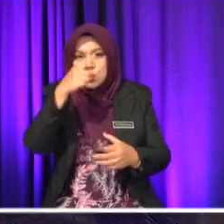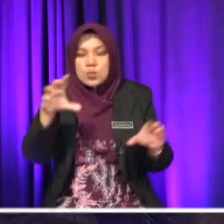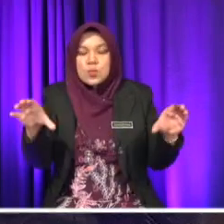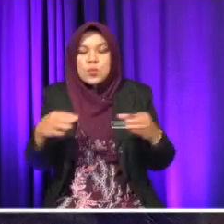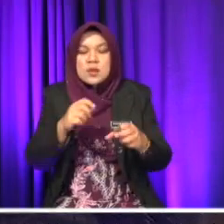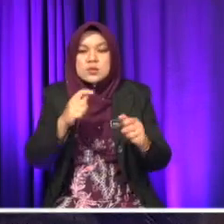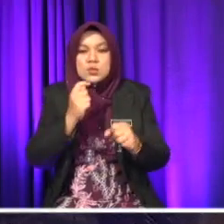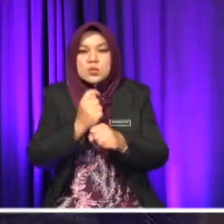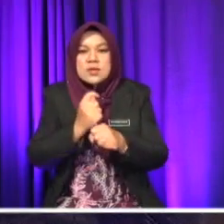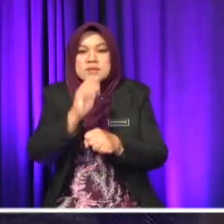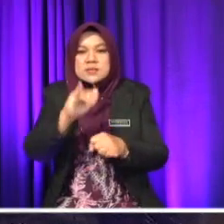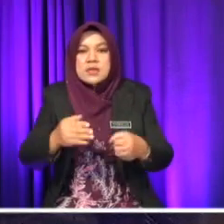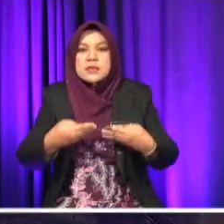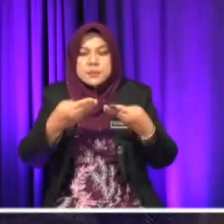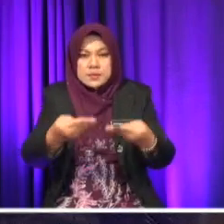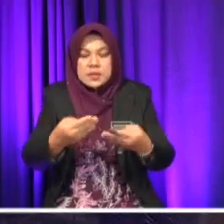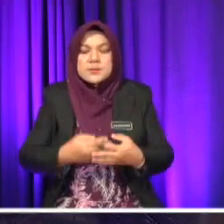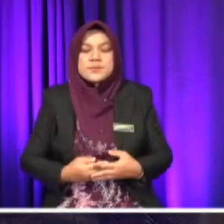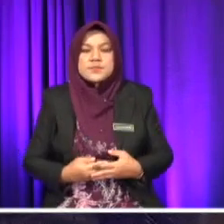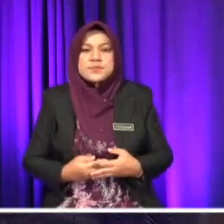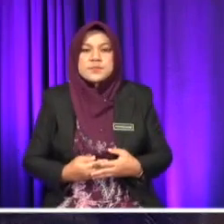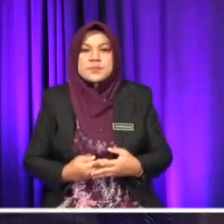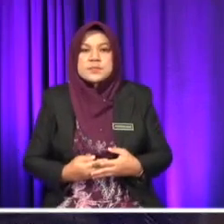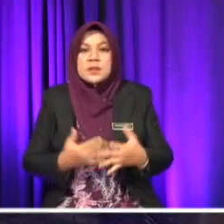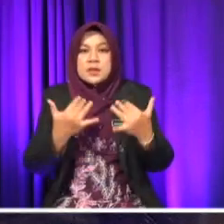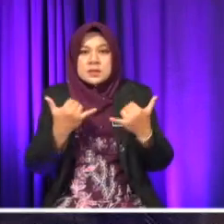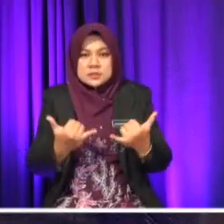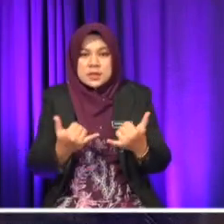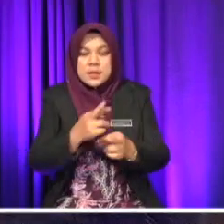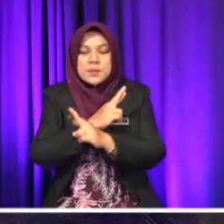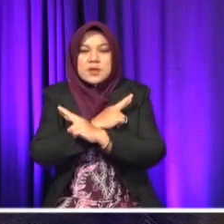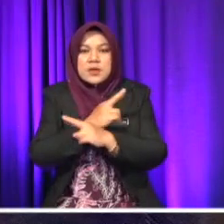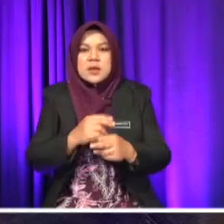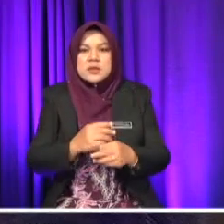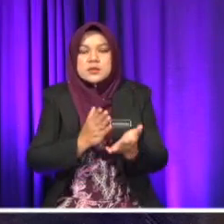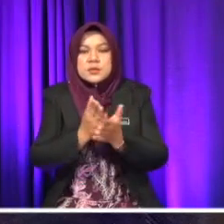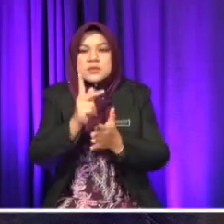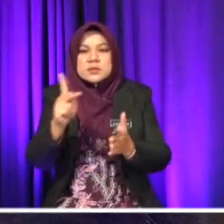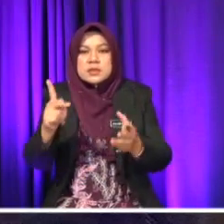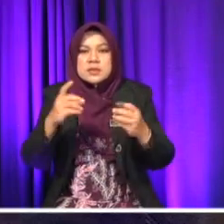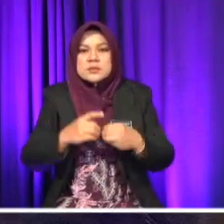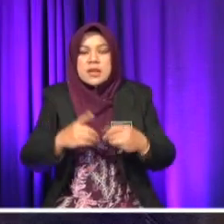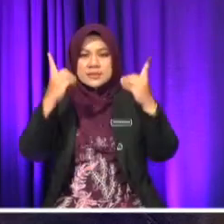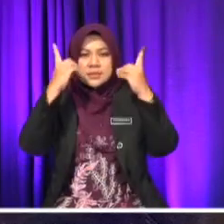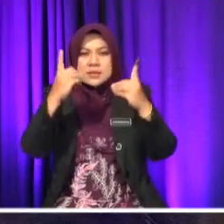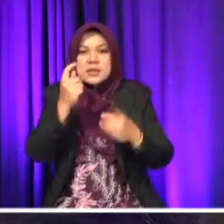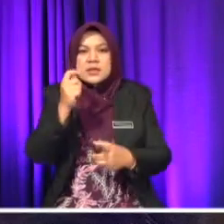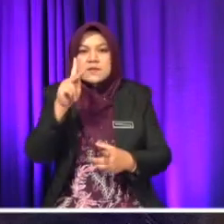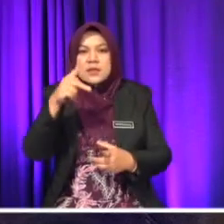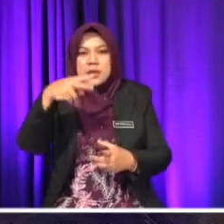yang diberikan Terima kasih juga teruskan bersama kami dalam Islam